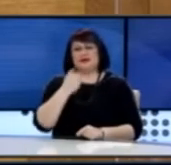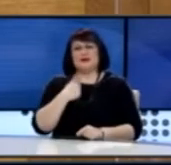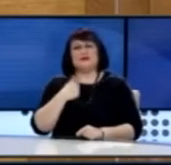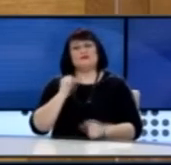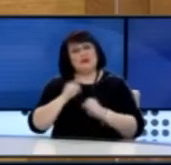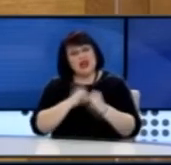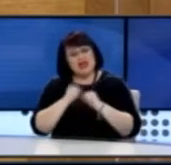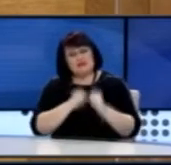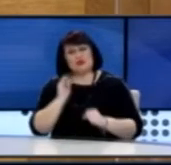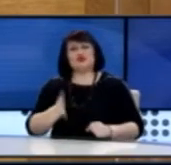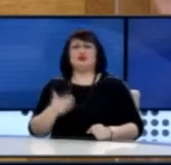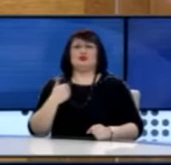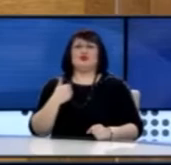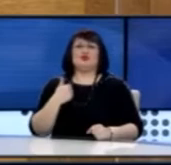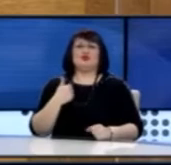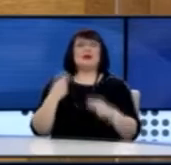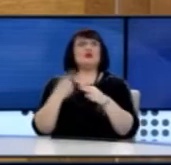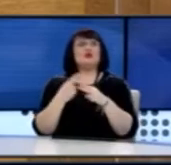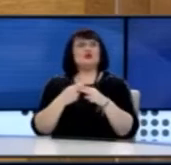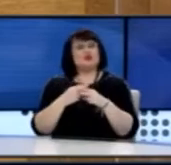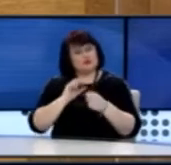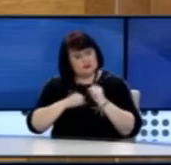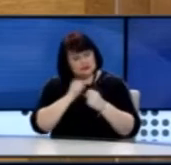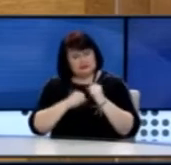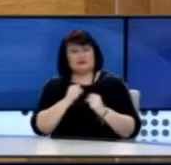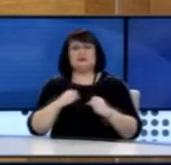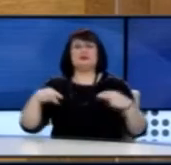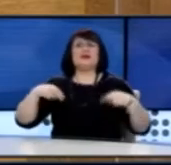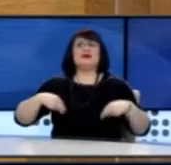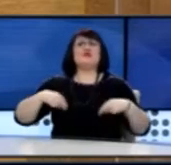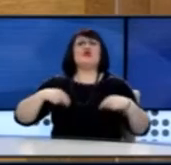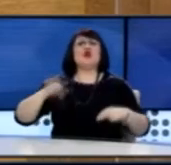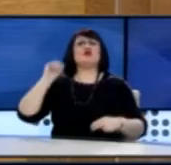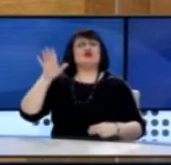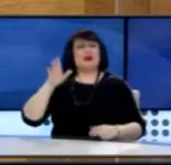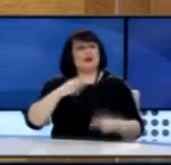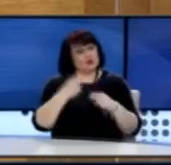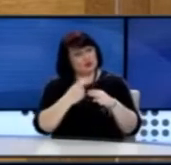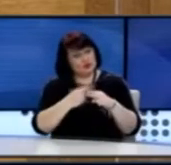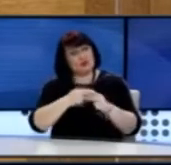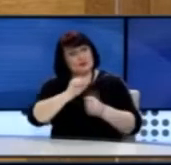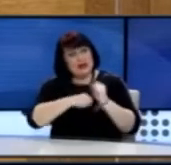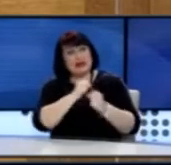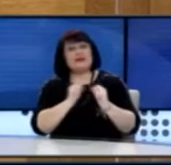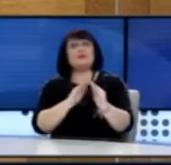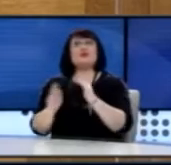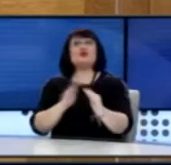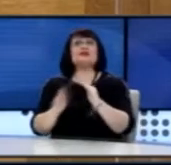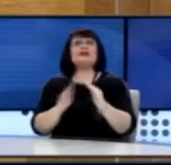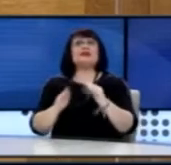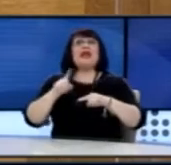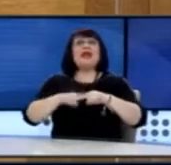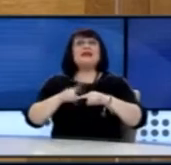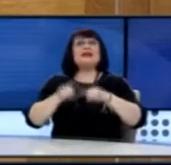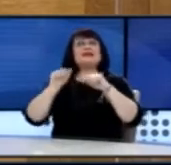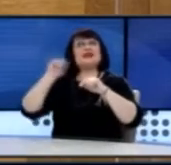μπορεί, με σπουδαία δουλειά η οποία γίνεται από τον Υπουργό και από το Υπουργείο Εξωτερικών για την προστασία της ελληνικής